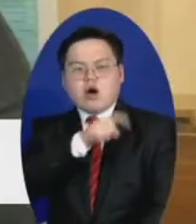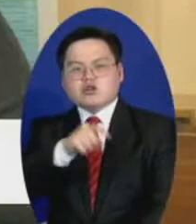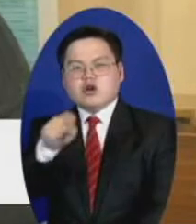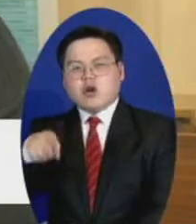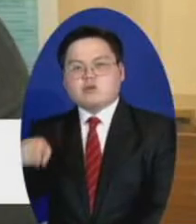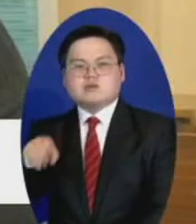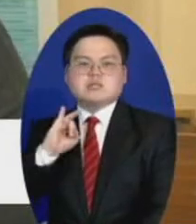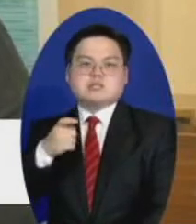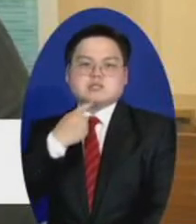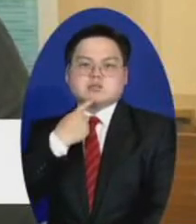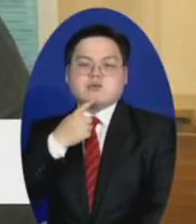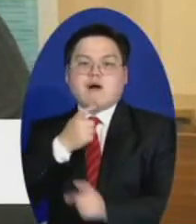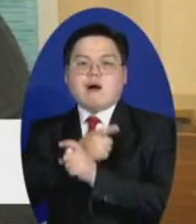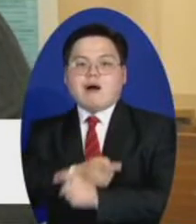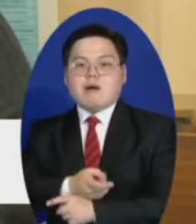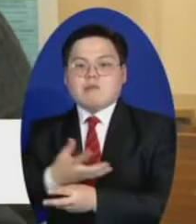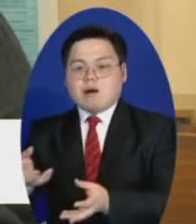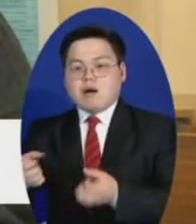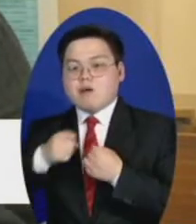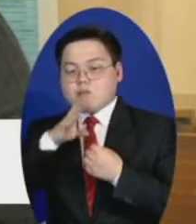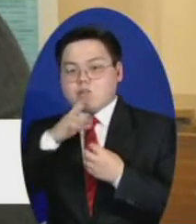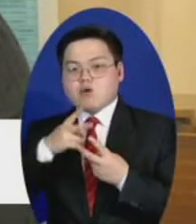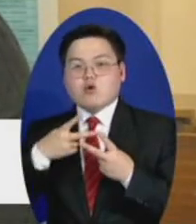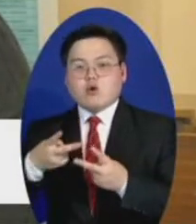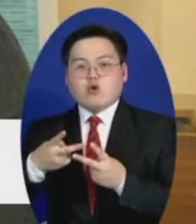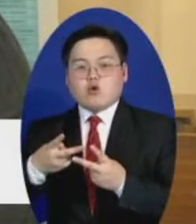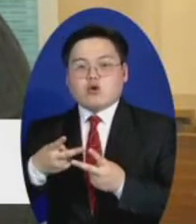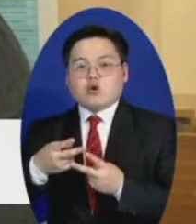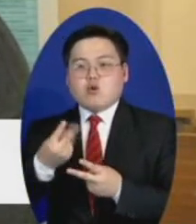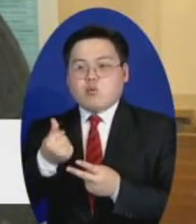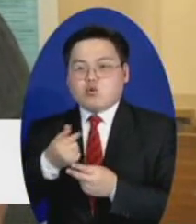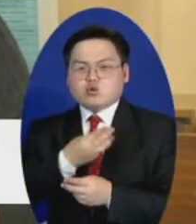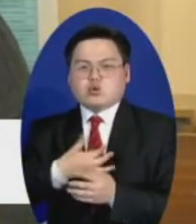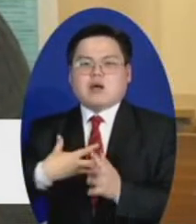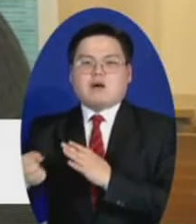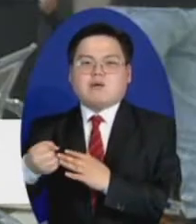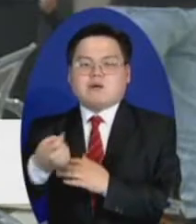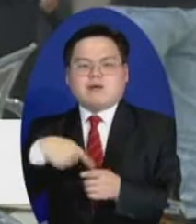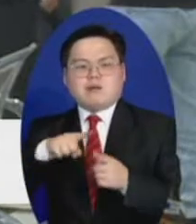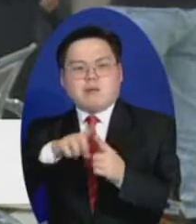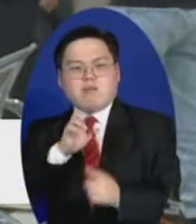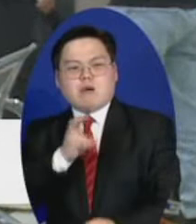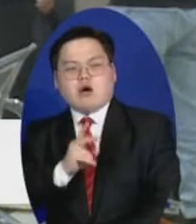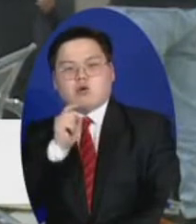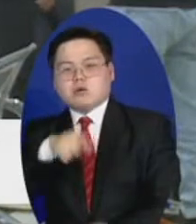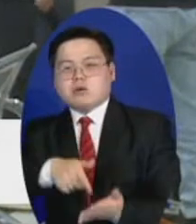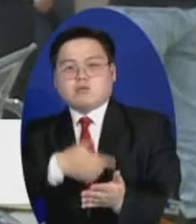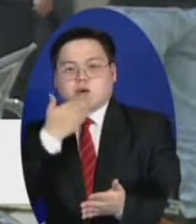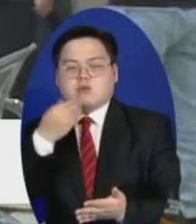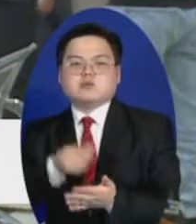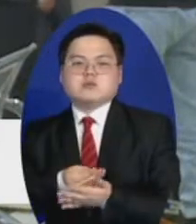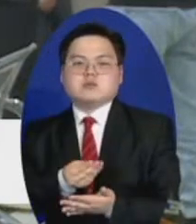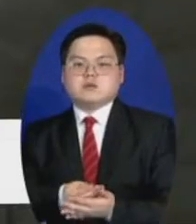Аюух явталтай. Халамж авч байгаа үйлчилгээний цонхн дээр мөнгөө тэр дор авчиж ил амрахгүй уур тишиг явахгүй.